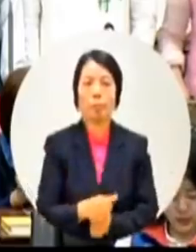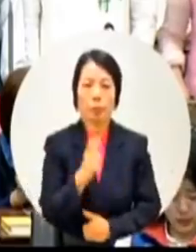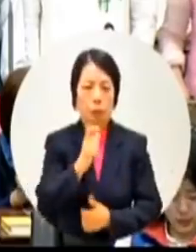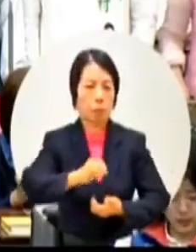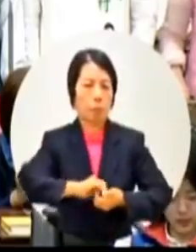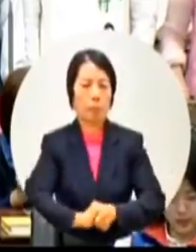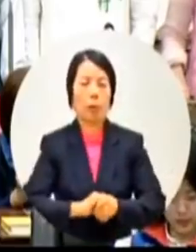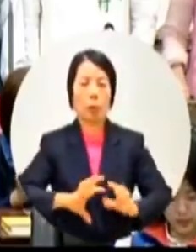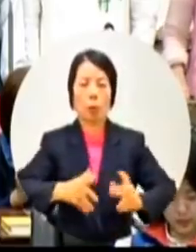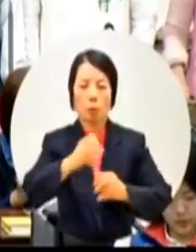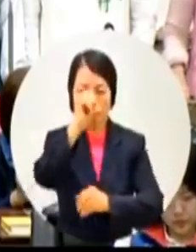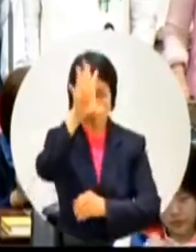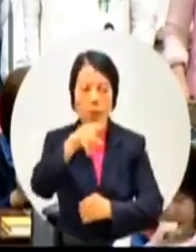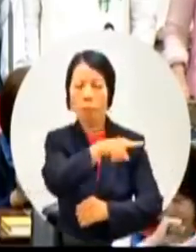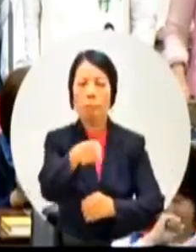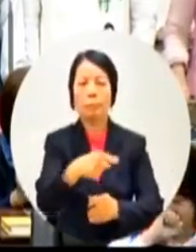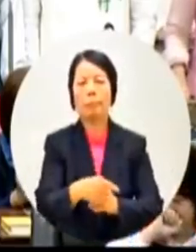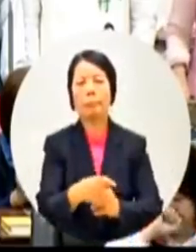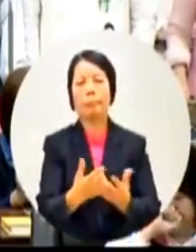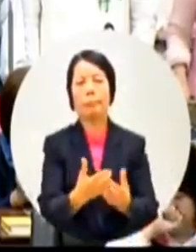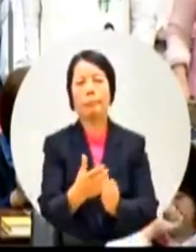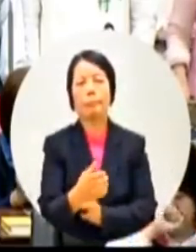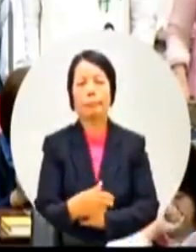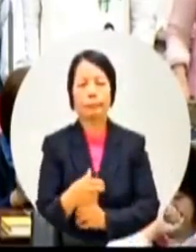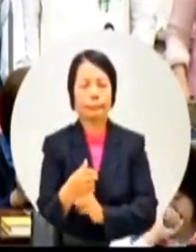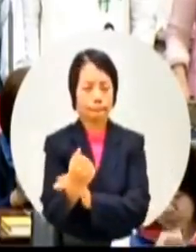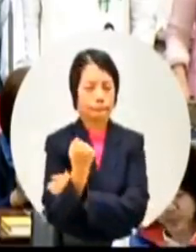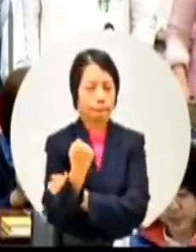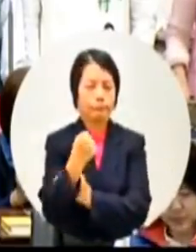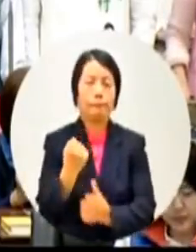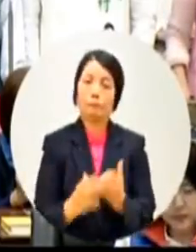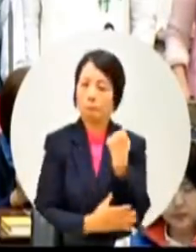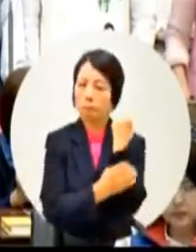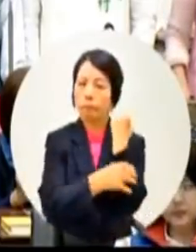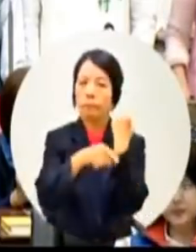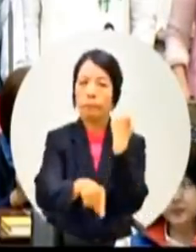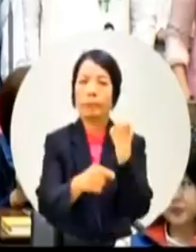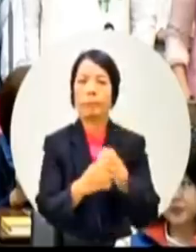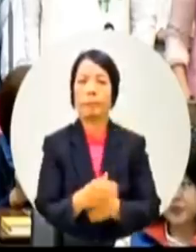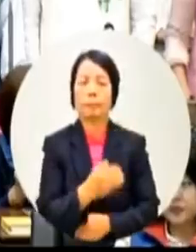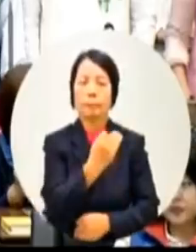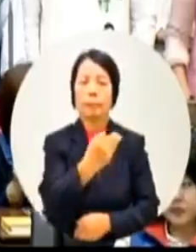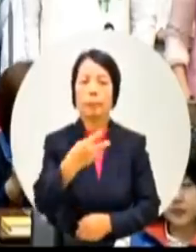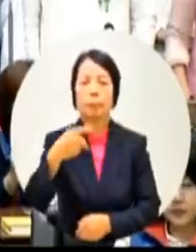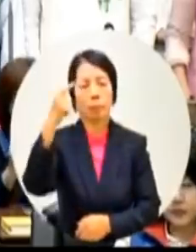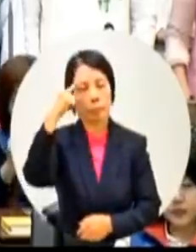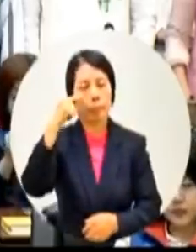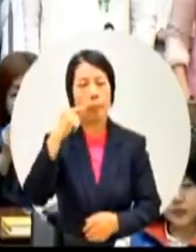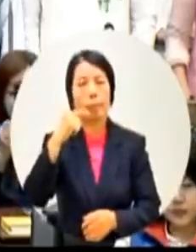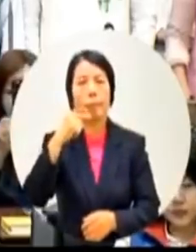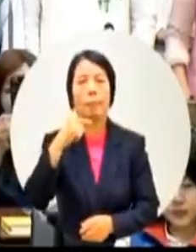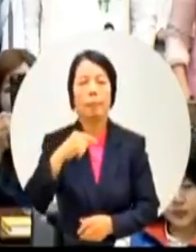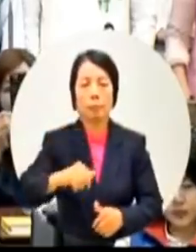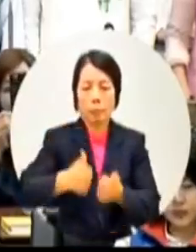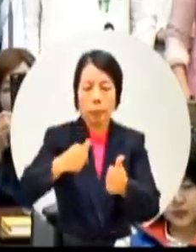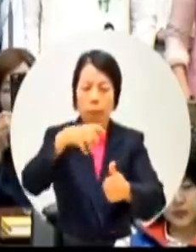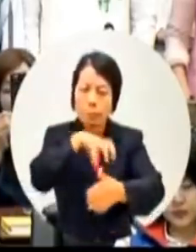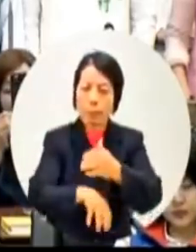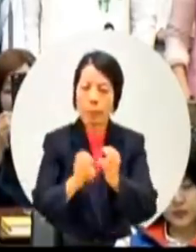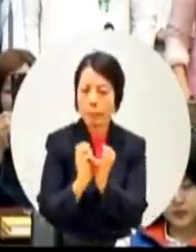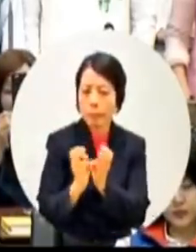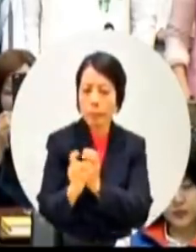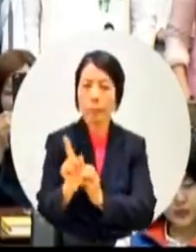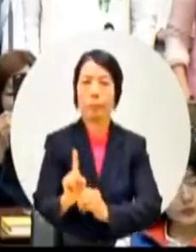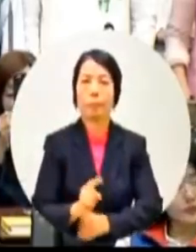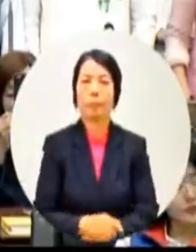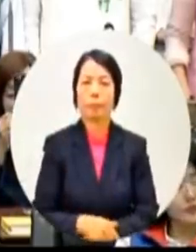即摆要请教市长是讲，你所主张的九二共识是啥物的内涵嘛？哦，你像蔡文总统他有讲，哦，他不能接受一中原